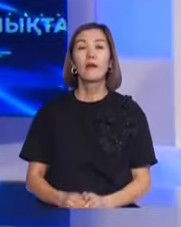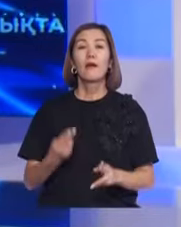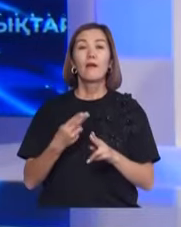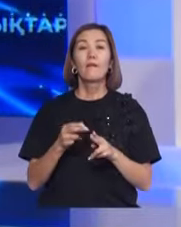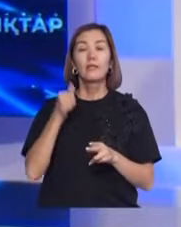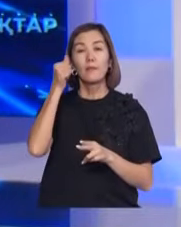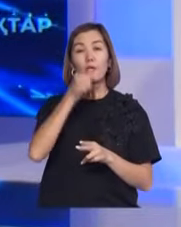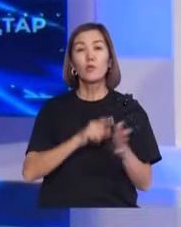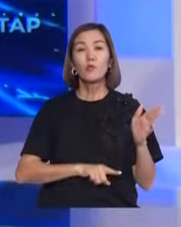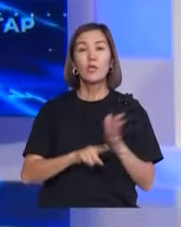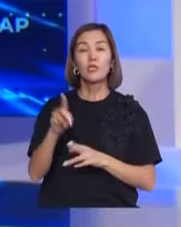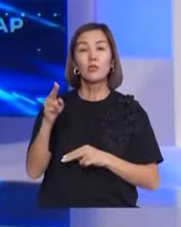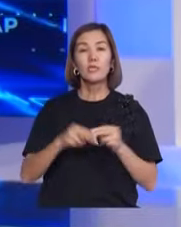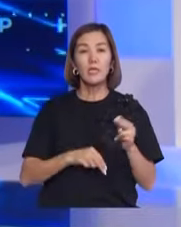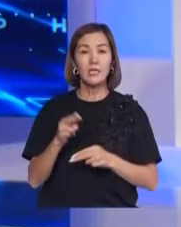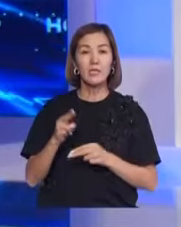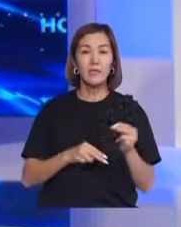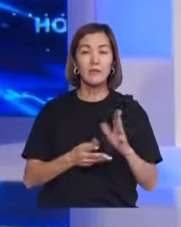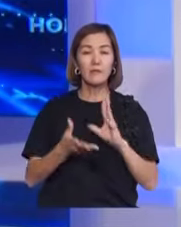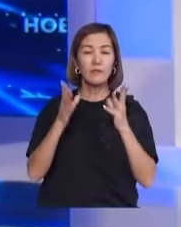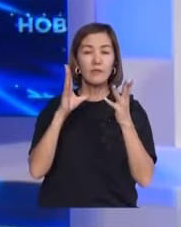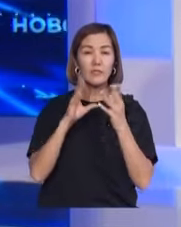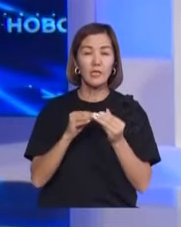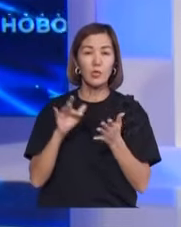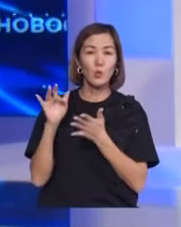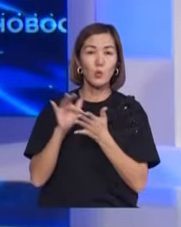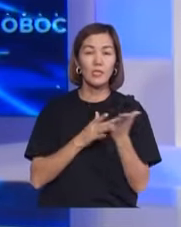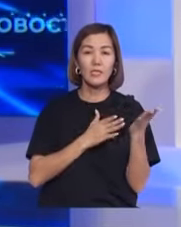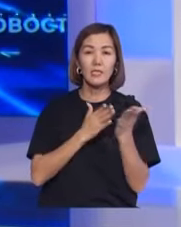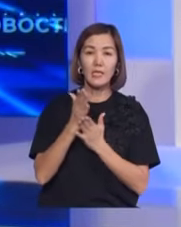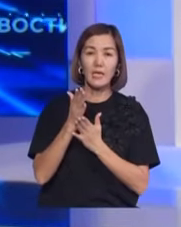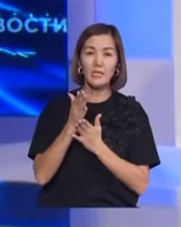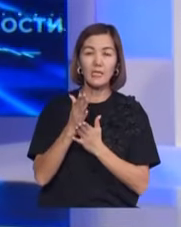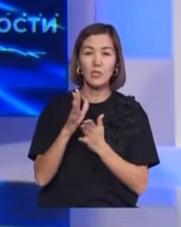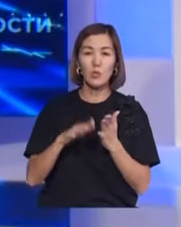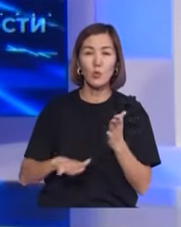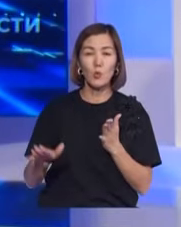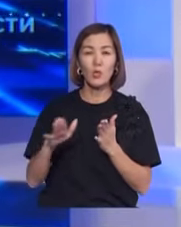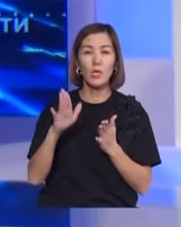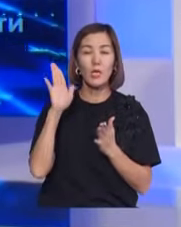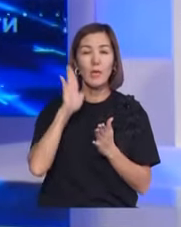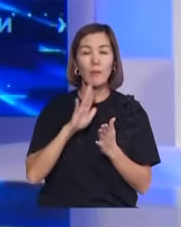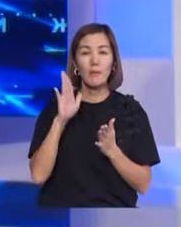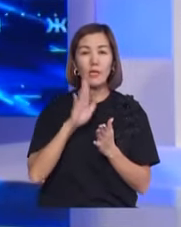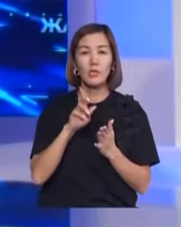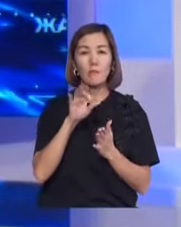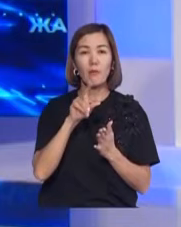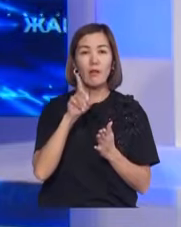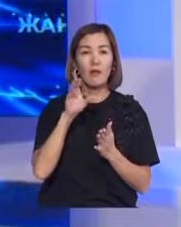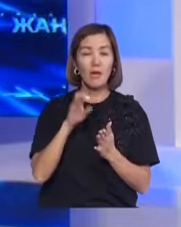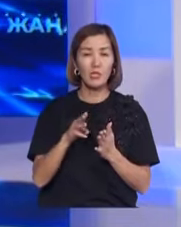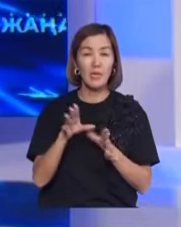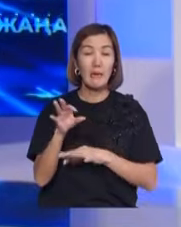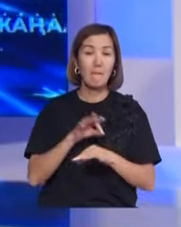В этом году началось строительство инженерно-коммуникационных сетей для новой туристско-рекреационной зоны на побережье озера